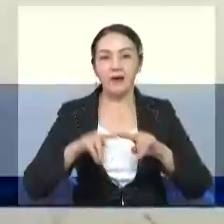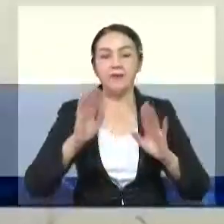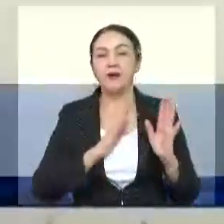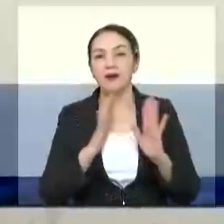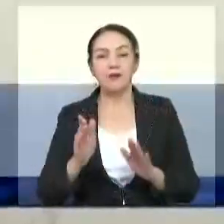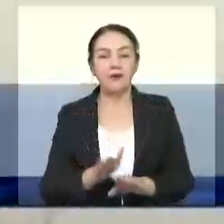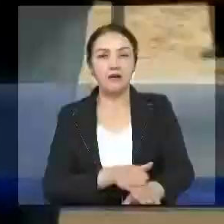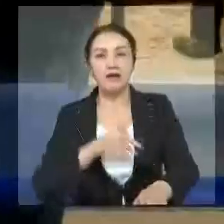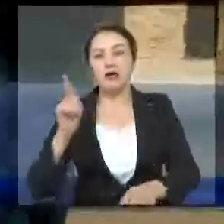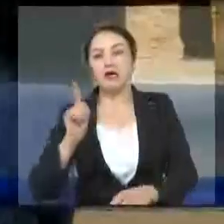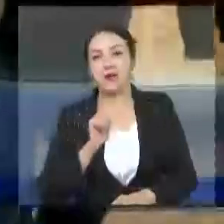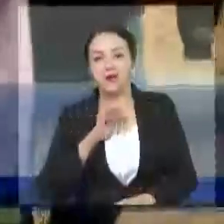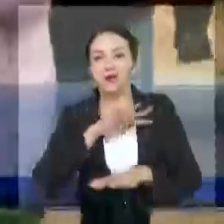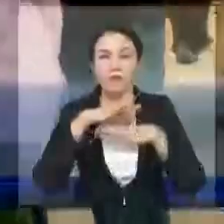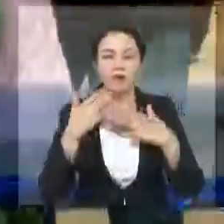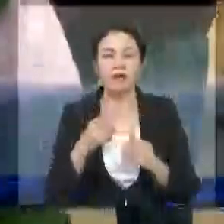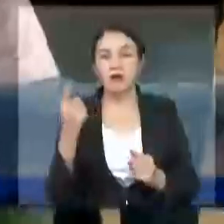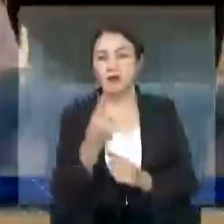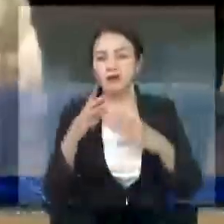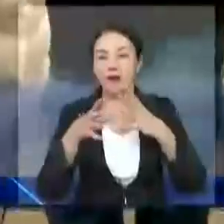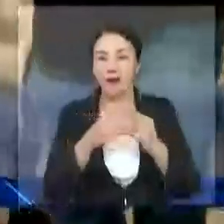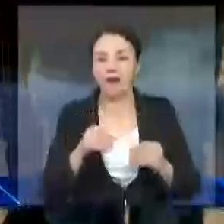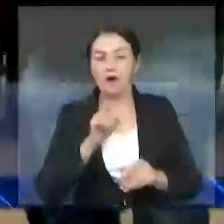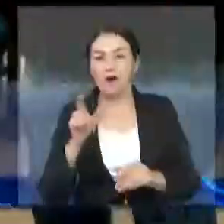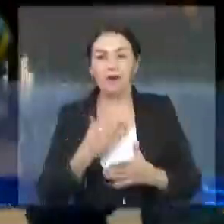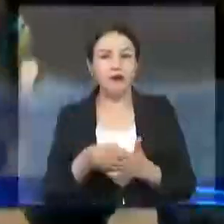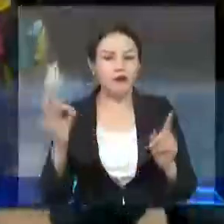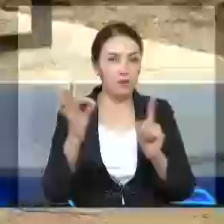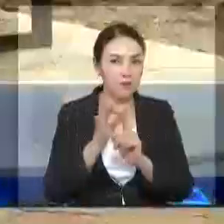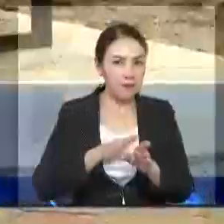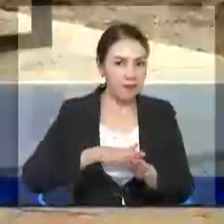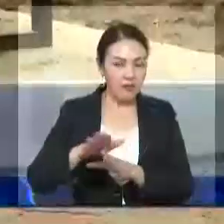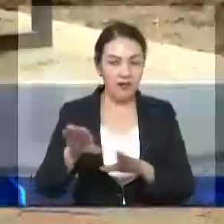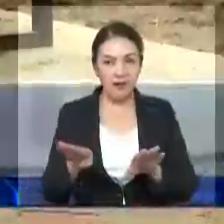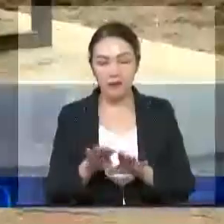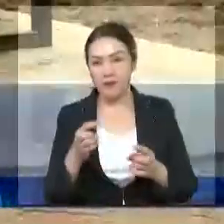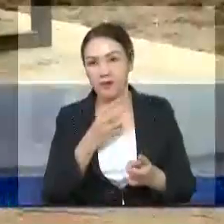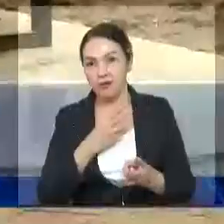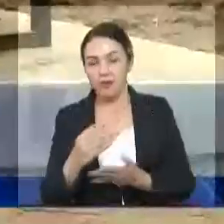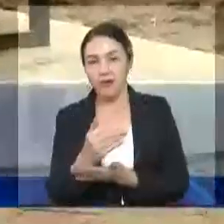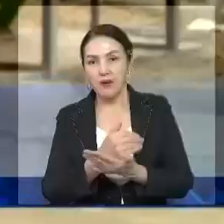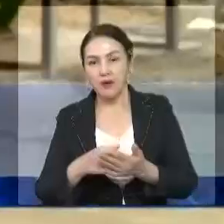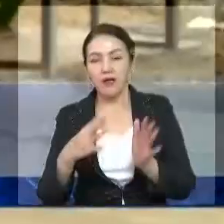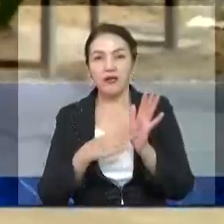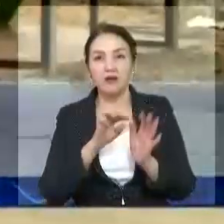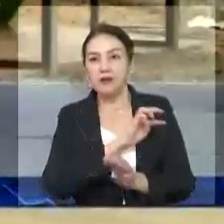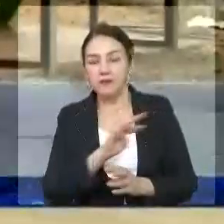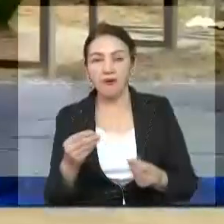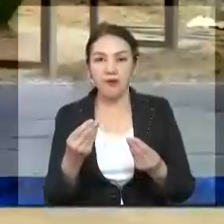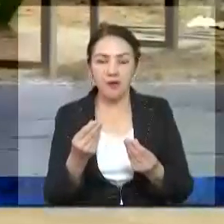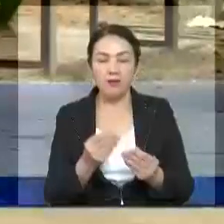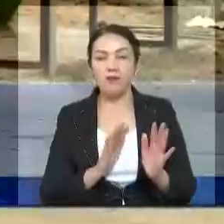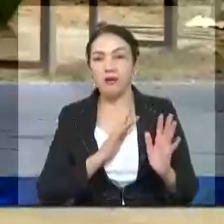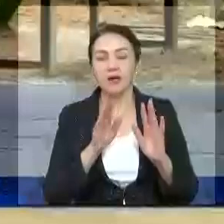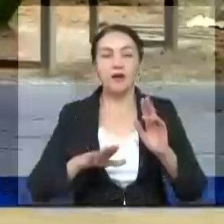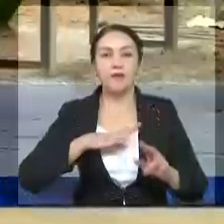парка ждали многие И за счёт своего единства люди достигли поставленной цели для этого было собрано более 9 млн тенге парк